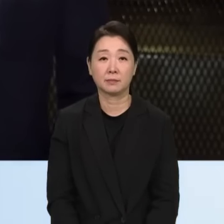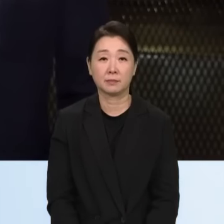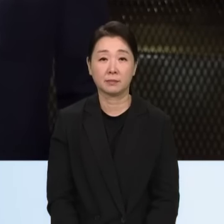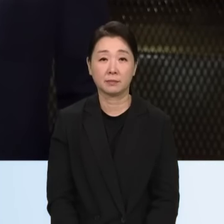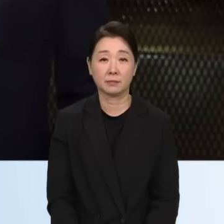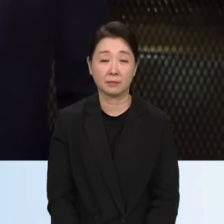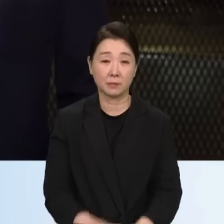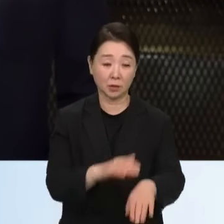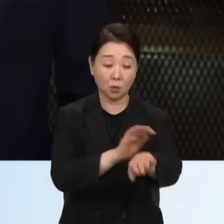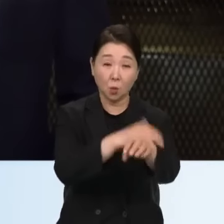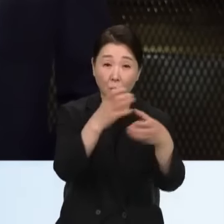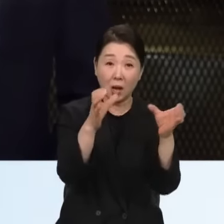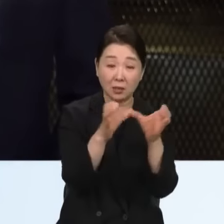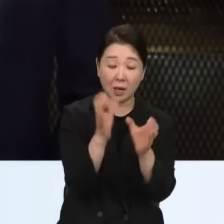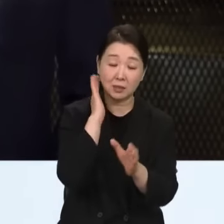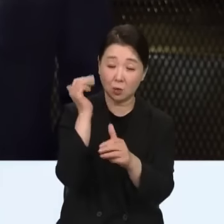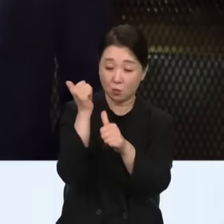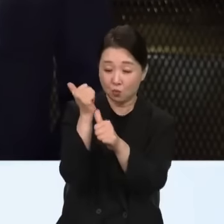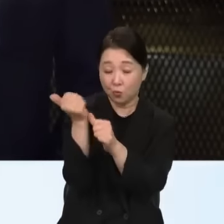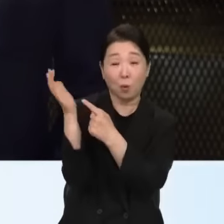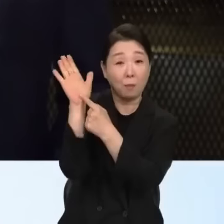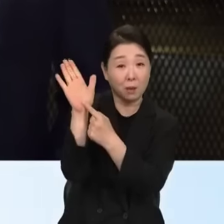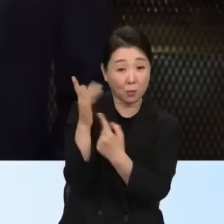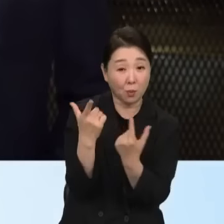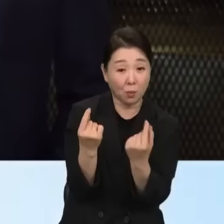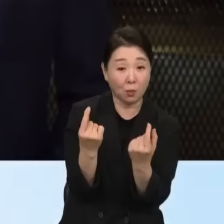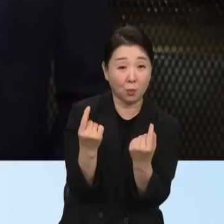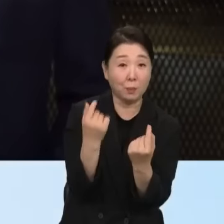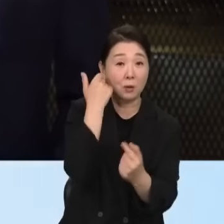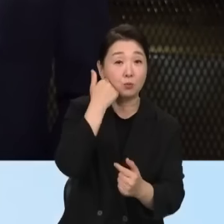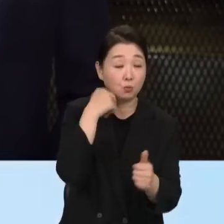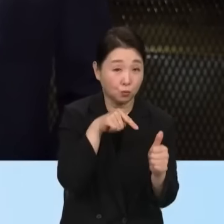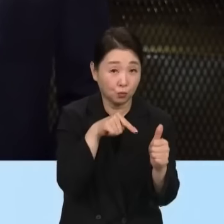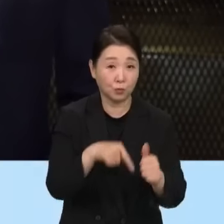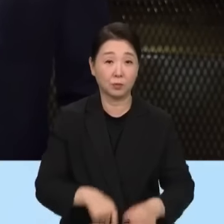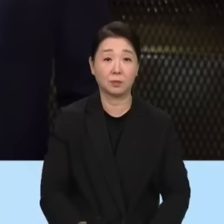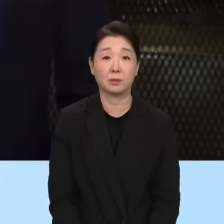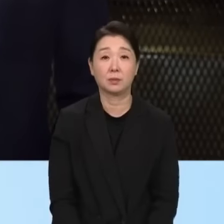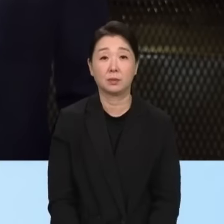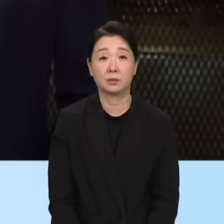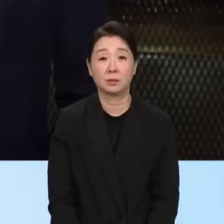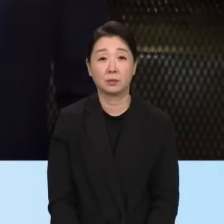모았던 공화당 부통령 후보도 발표됐는데 어떤 인물입니까?